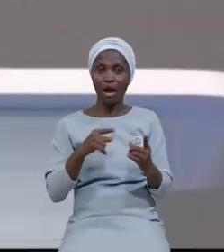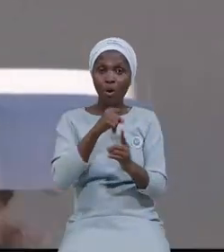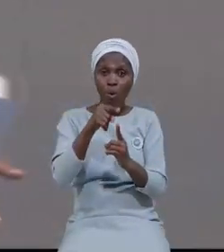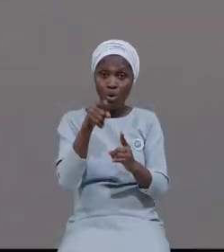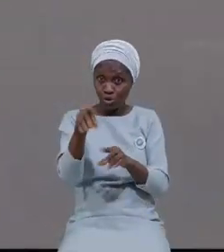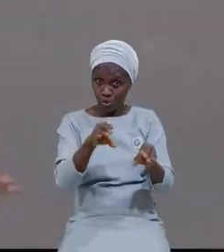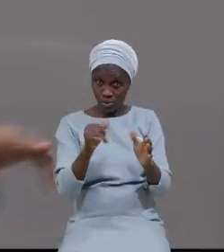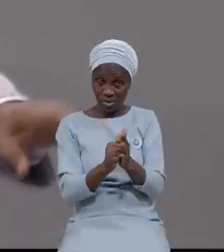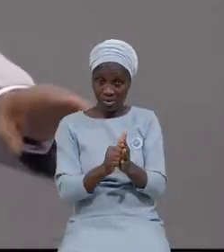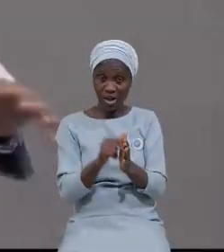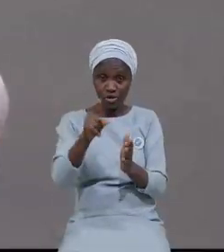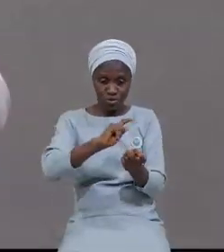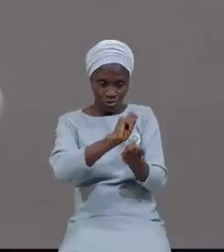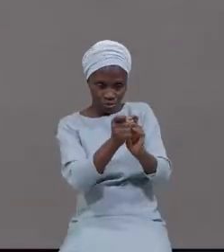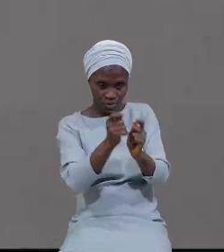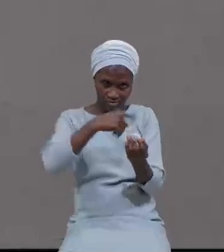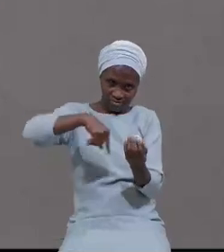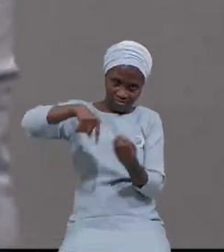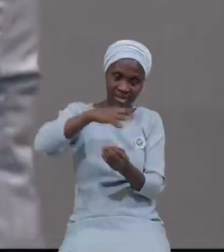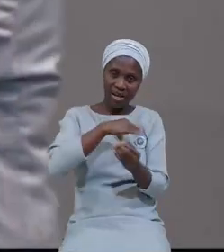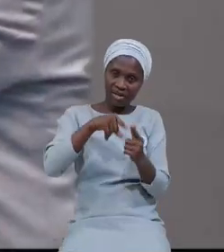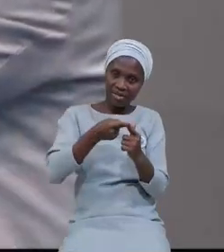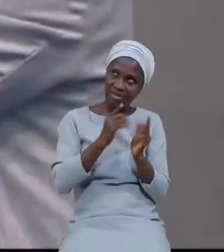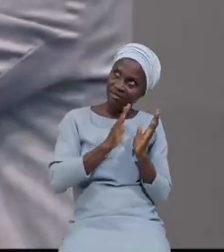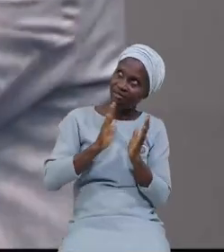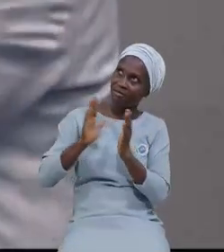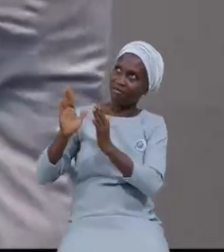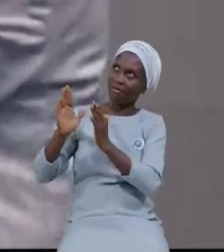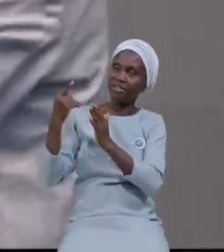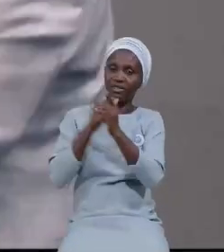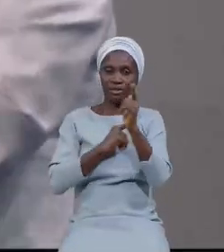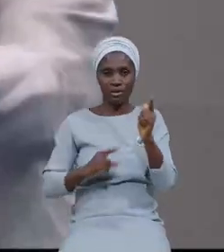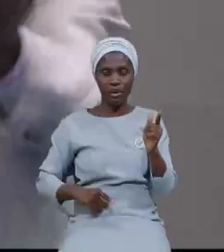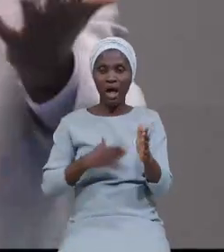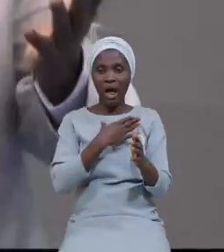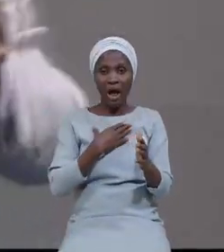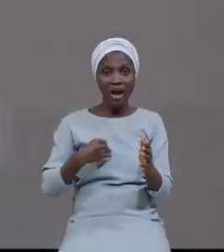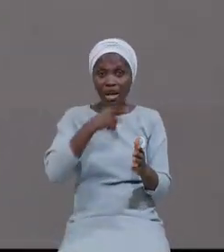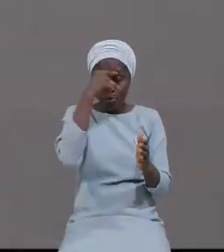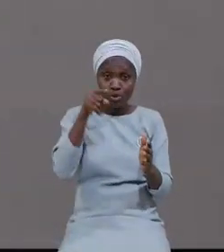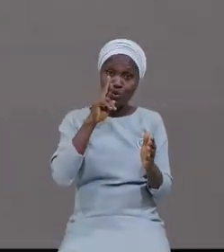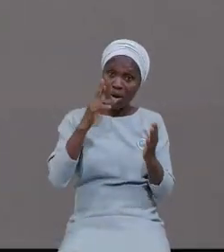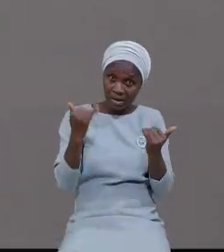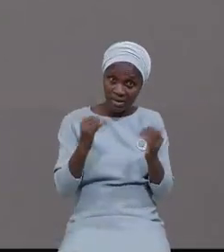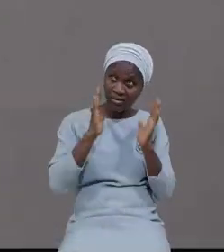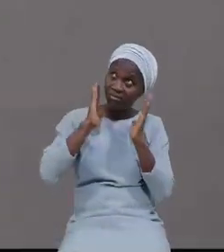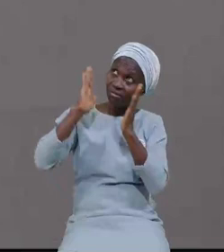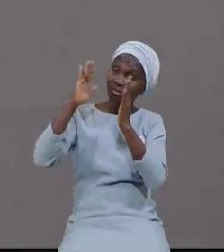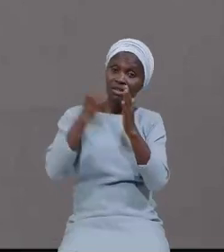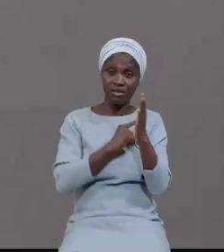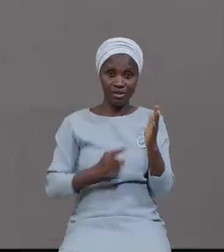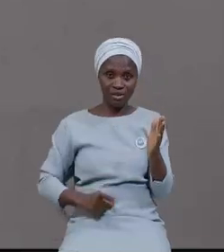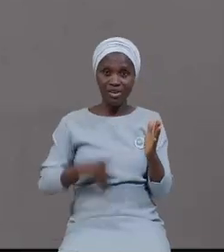lorsque cela est fait tu reviens et tu fais face au Seigneur et parce que tu fais fais face au Seigneur